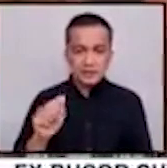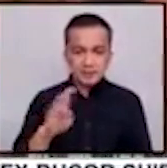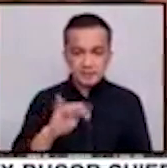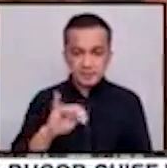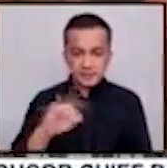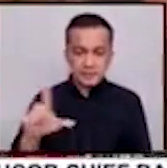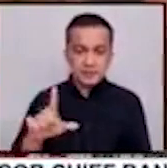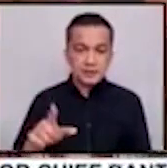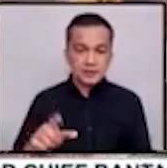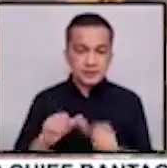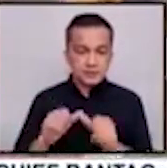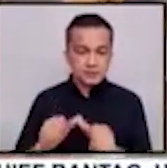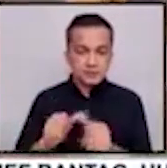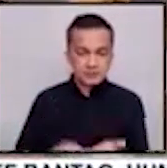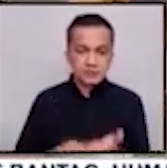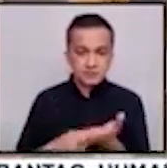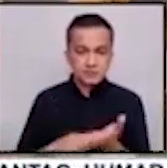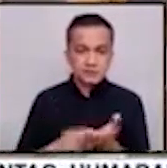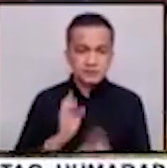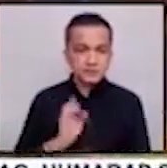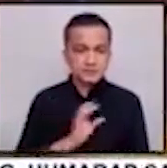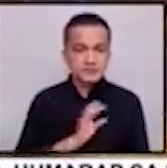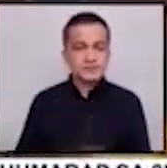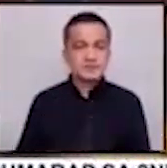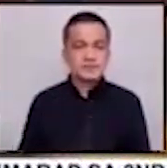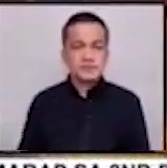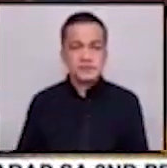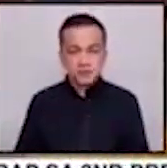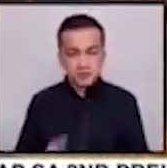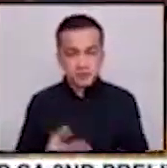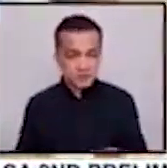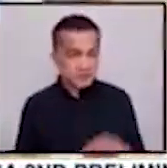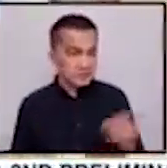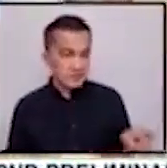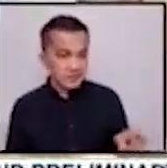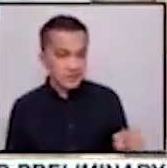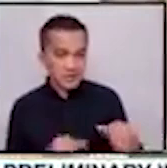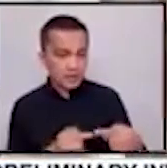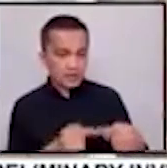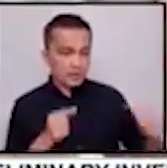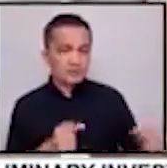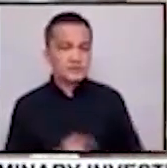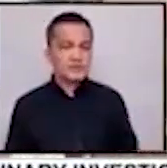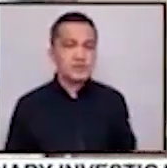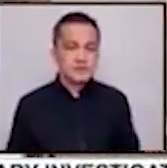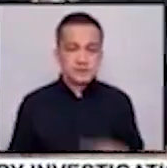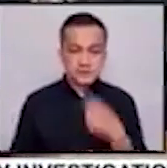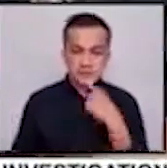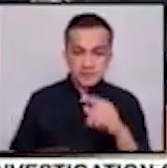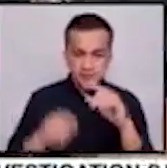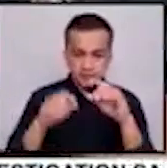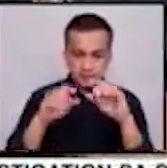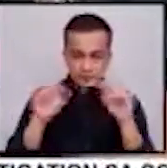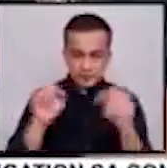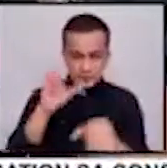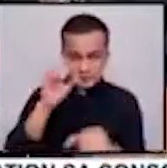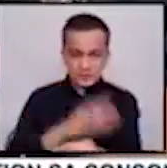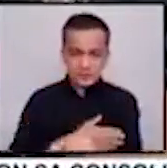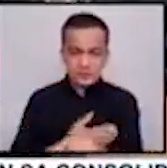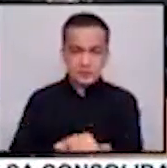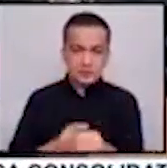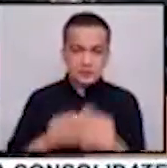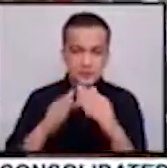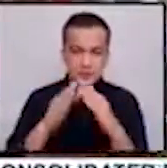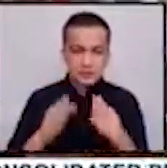na tinatalakay sa Kamara. Bagamat may mga kumukontra rito, giit ni Presidential Son at House Senior Deputy Majority